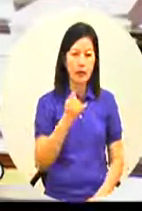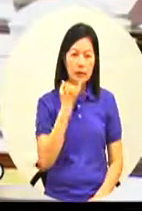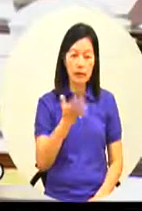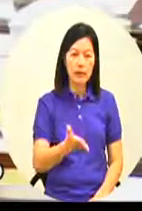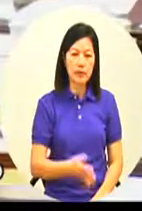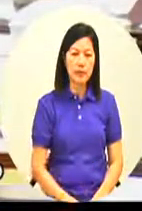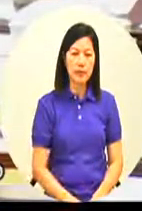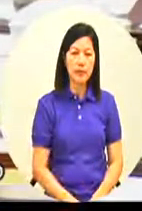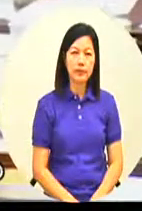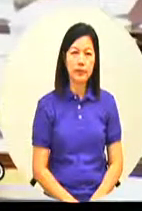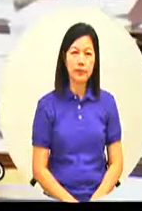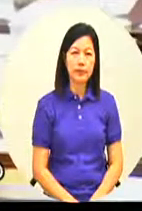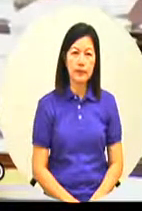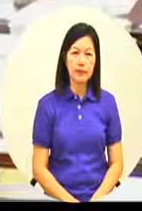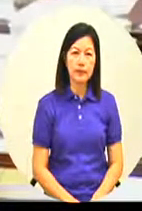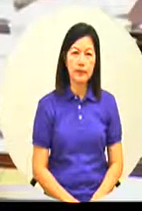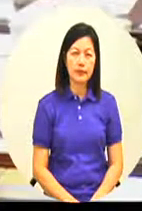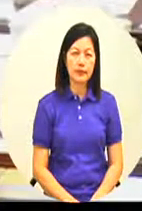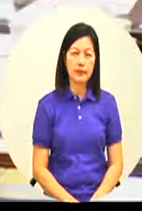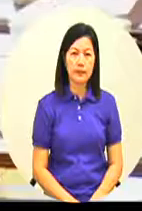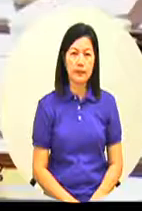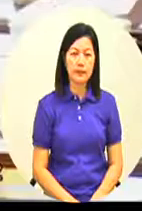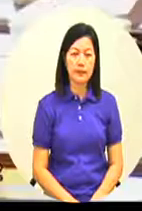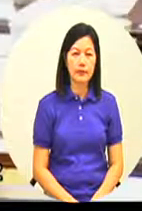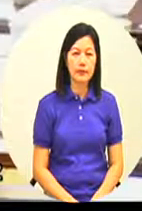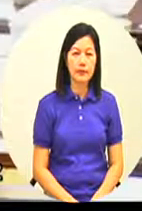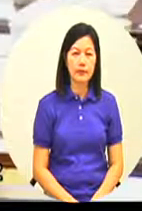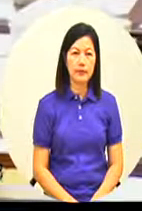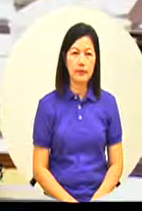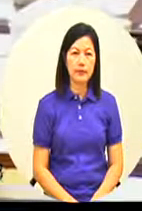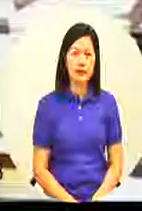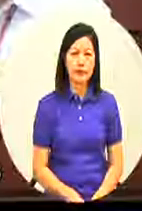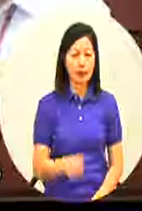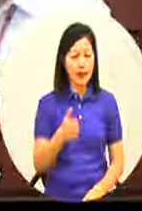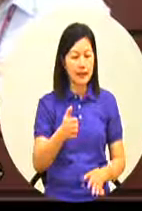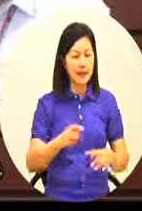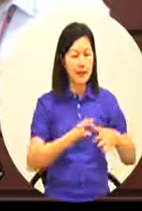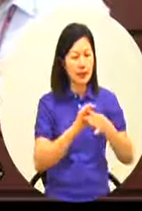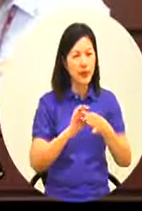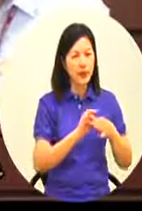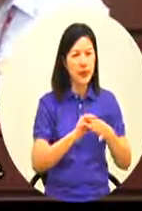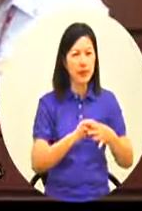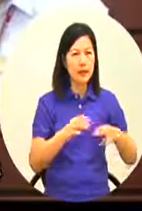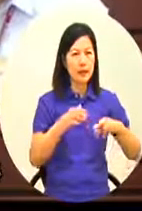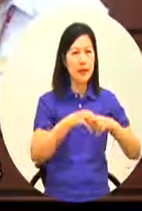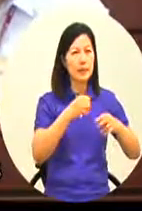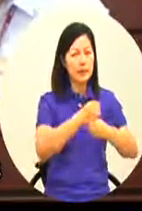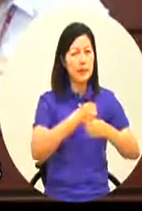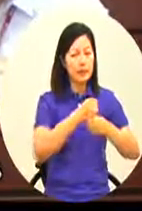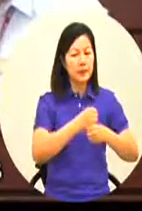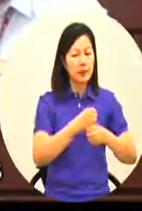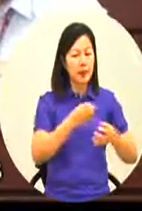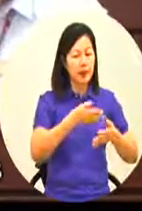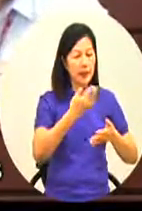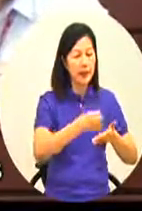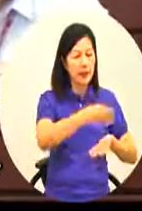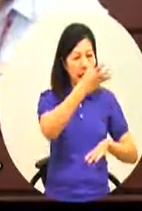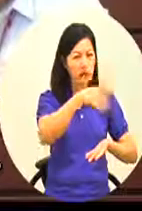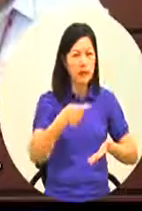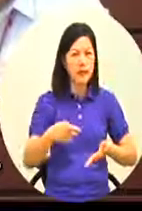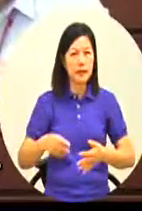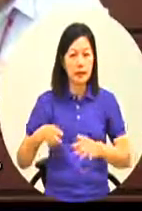复。 谢谢主席，谢谢简议员。那谢谢简议员关心那个金马宾馆跟田丁仓库的一些状况。那跟